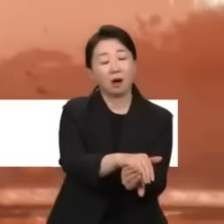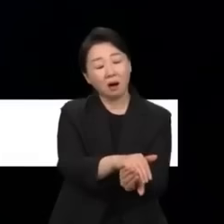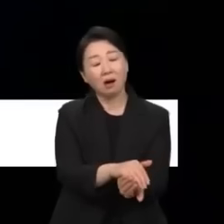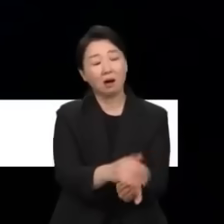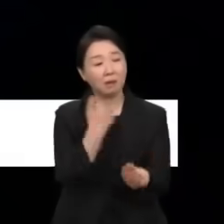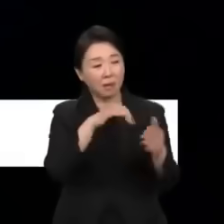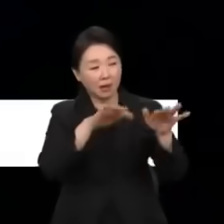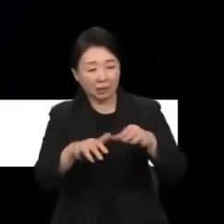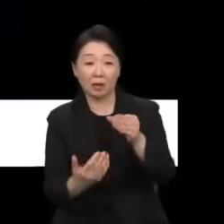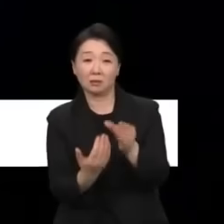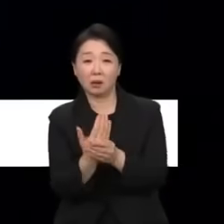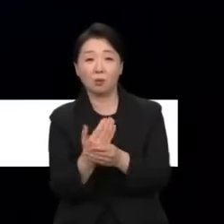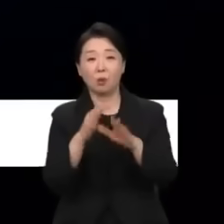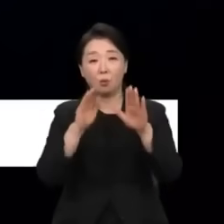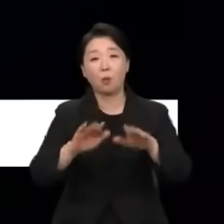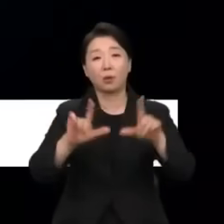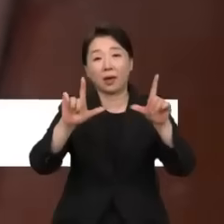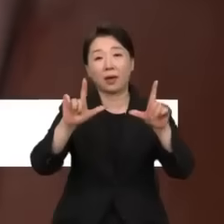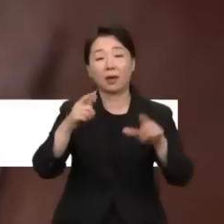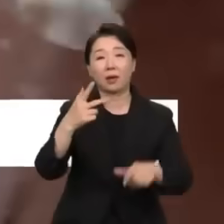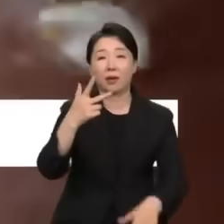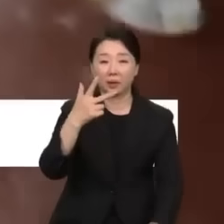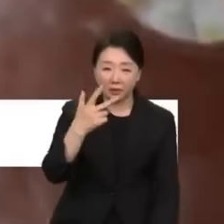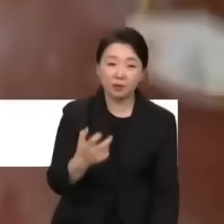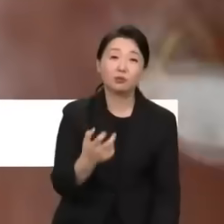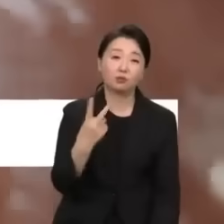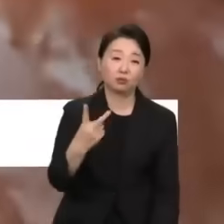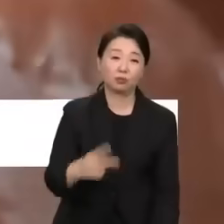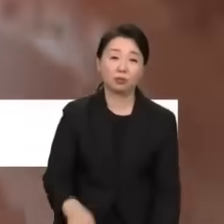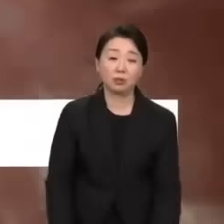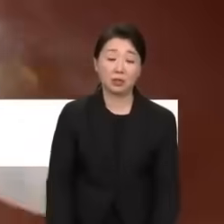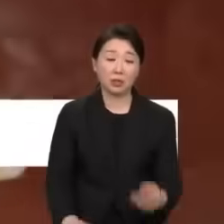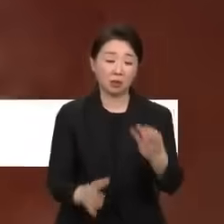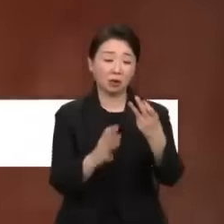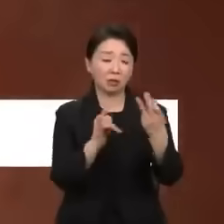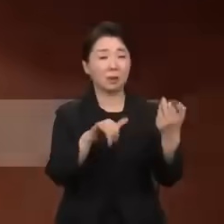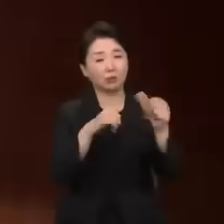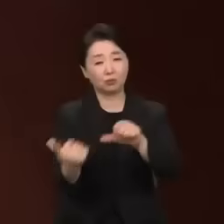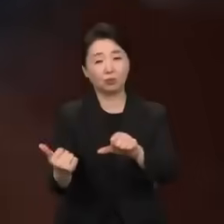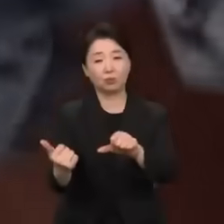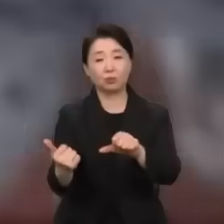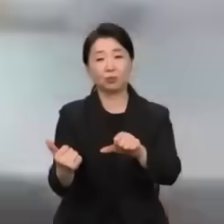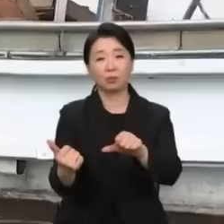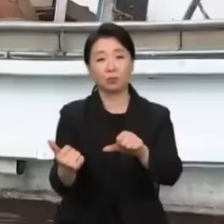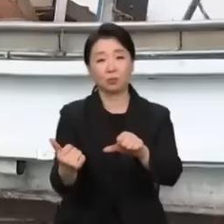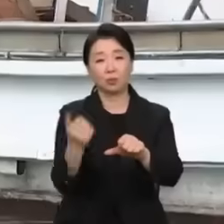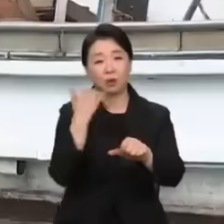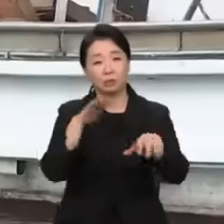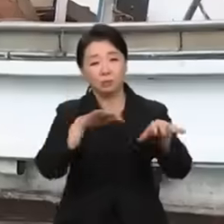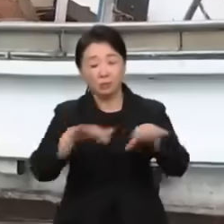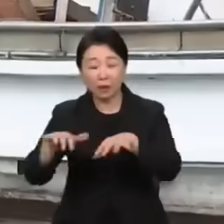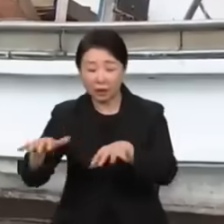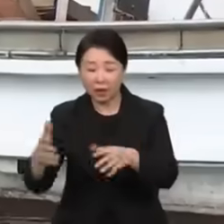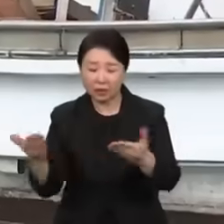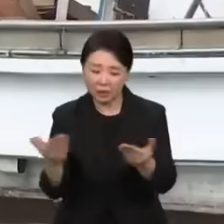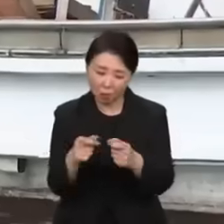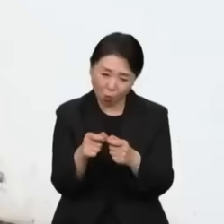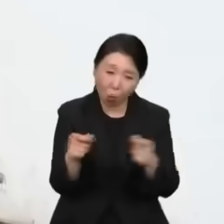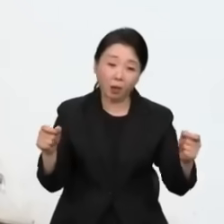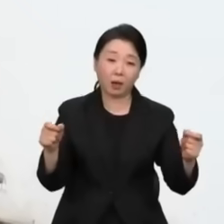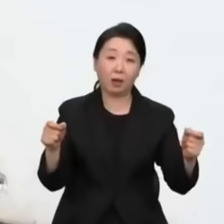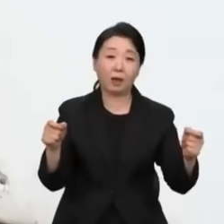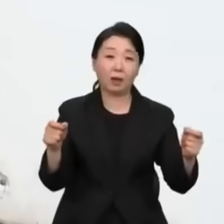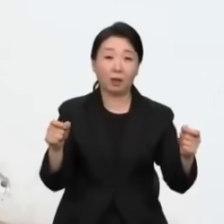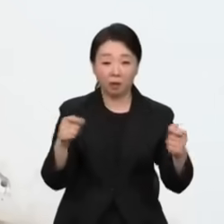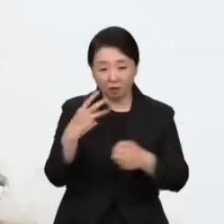올해 들어 벌써 72건 발생했습니다. 13명이 숨졌습니다. 올해 바다에서 일한 선원들, 최근 몇 년